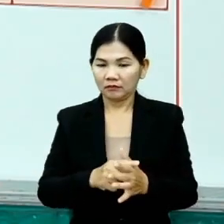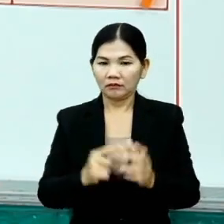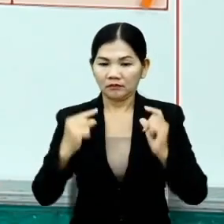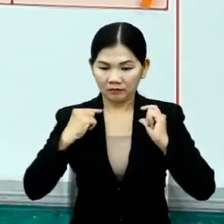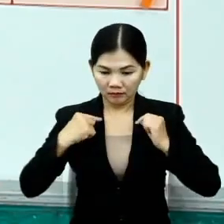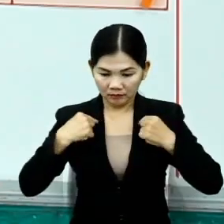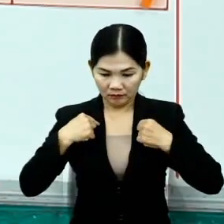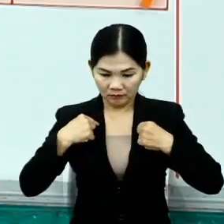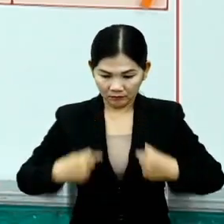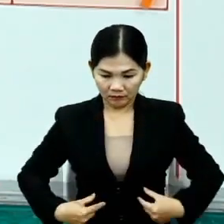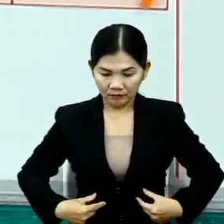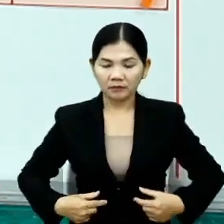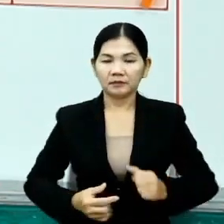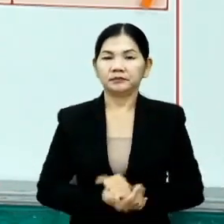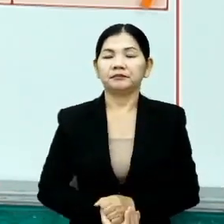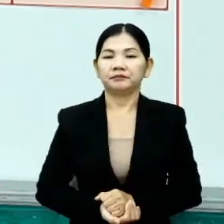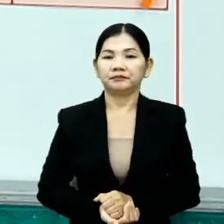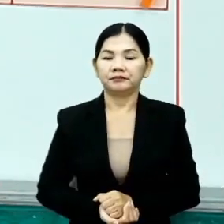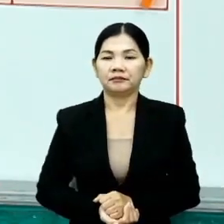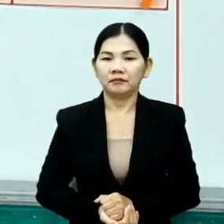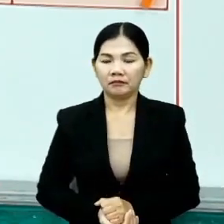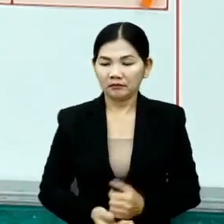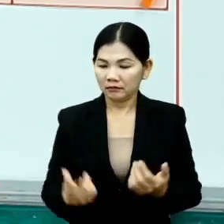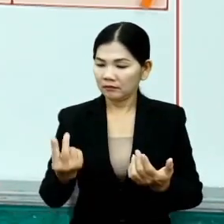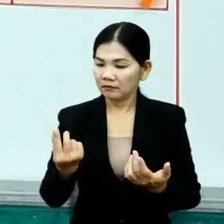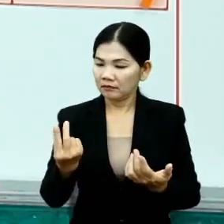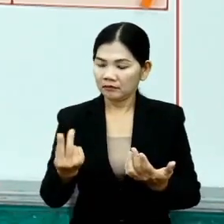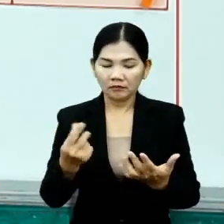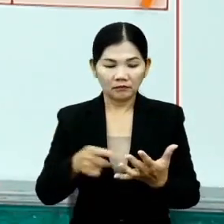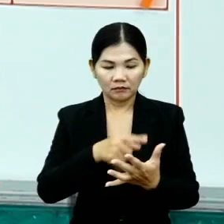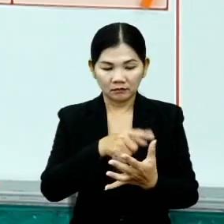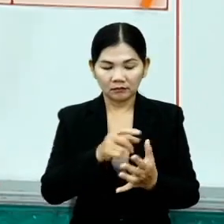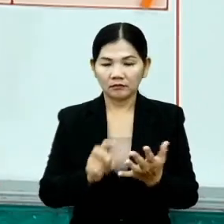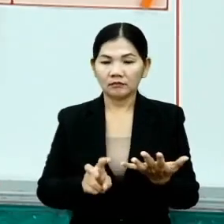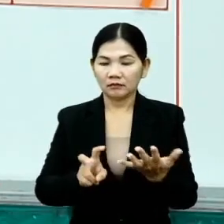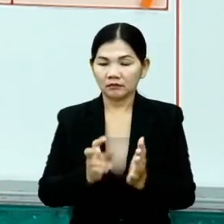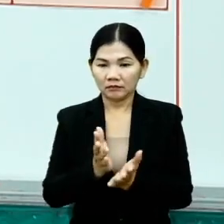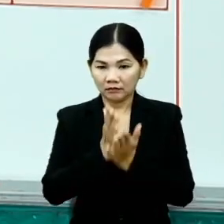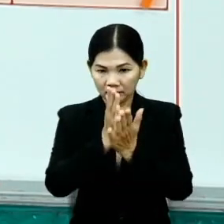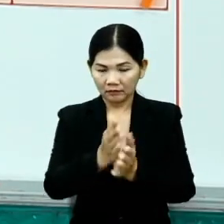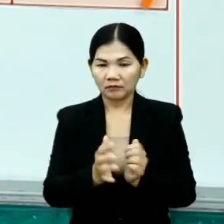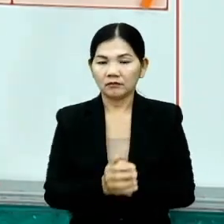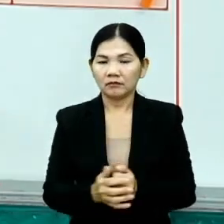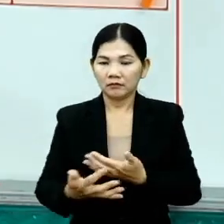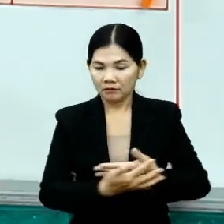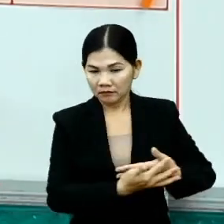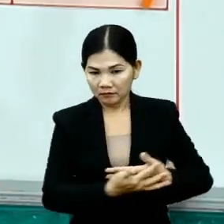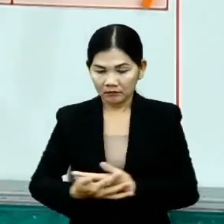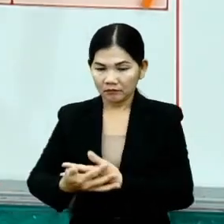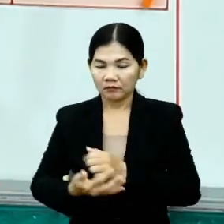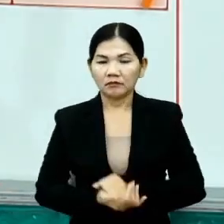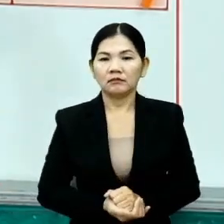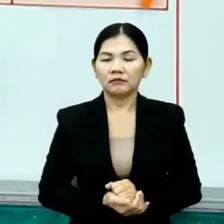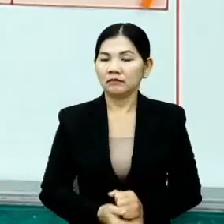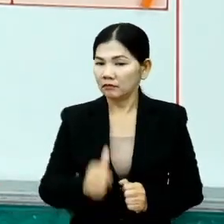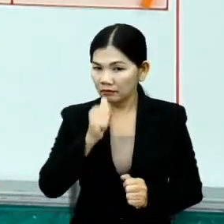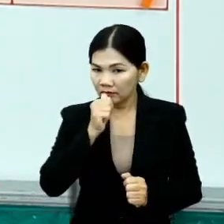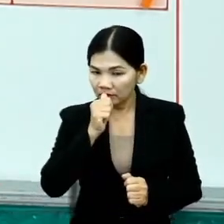tau thai tho phae bai